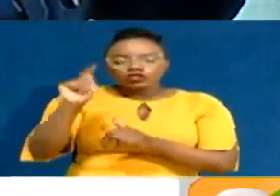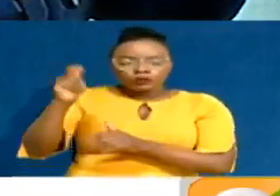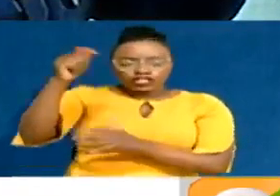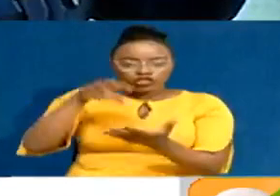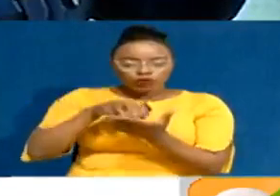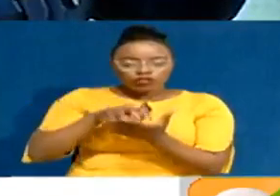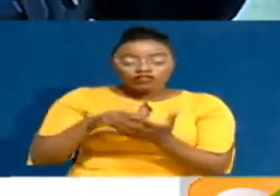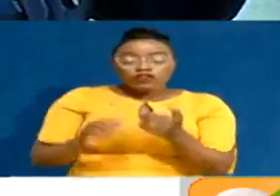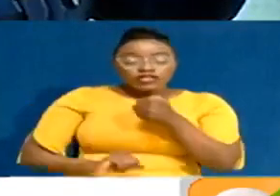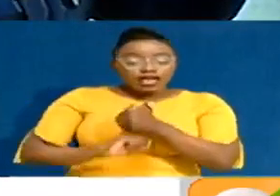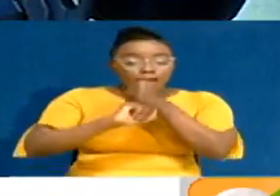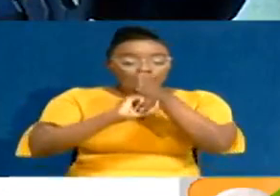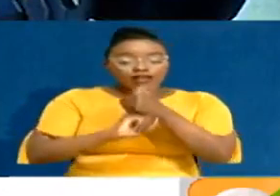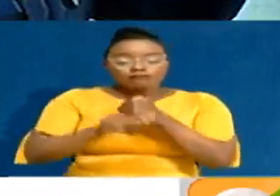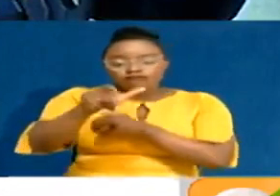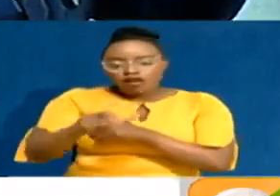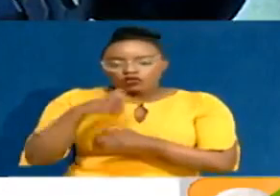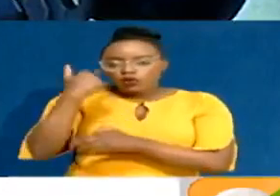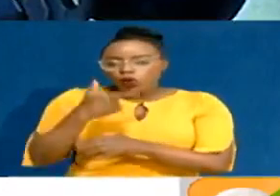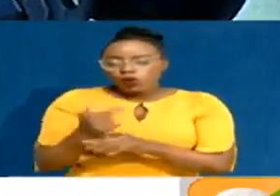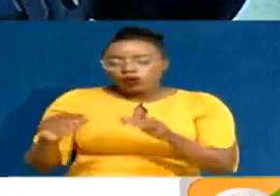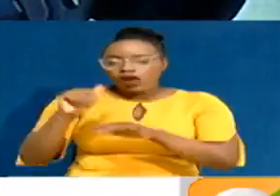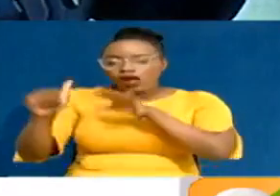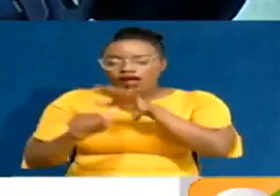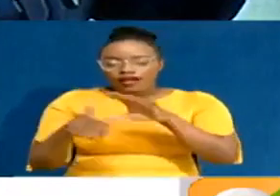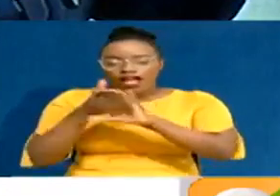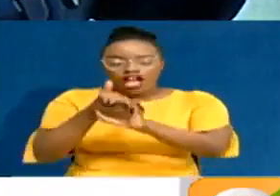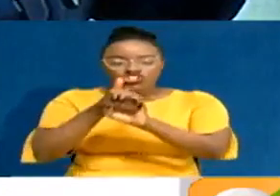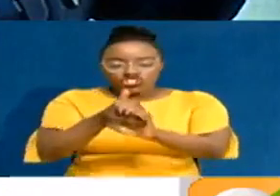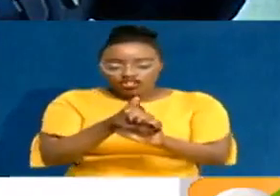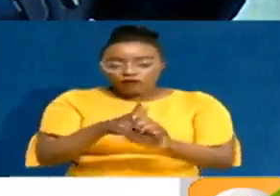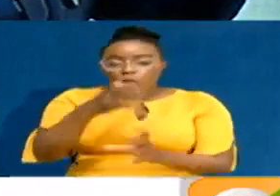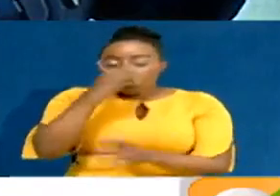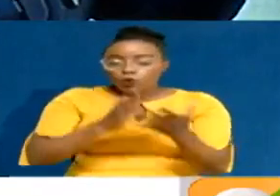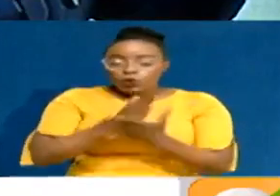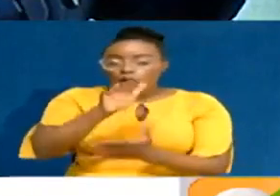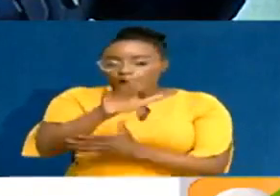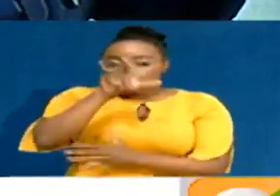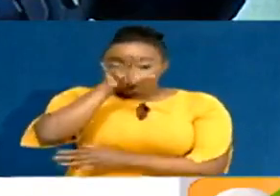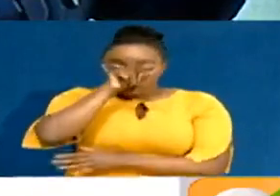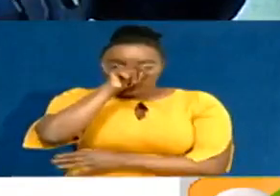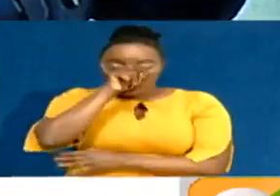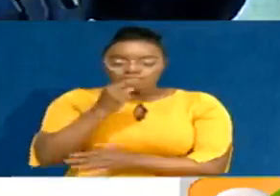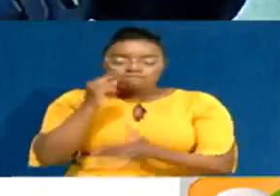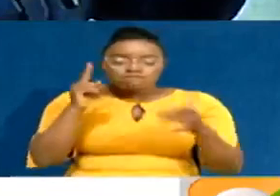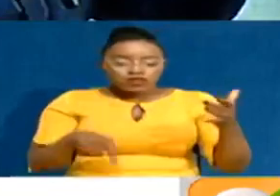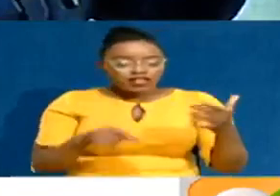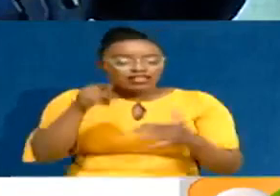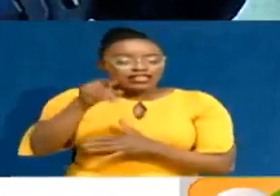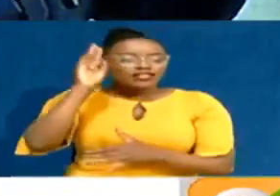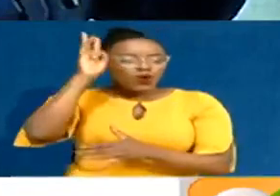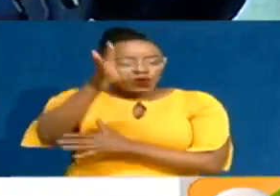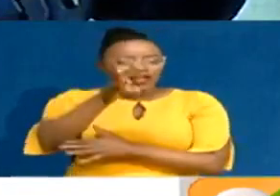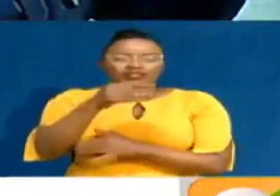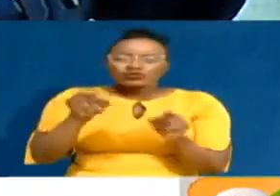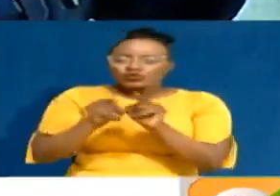dhana kwamba atamuunga mkono mgombea urais wa muungano wa handshake. Ruto kupitia ujumbe wake kwenye Twitter amesema itakuwa ni